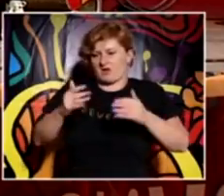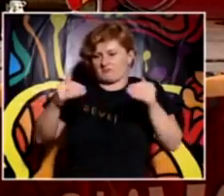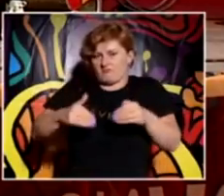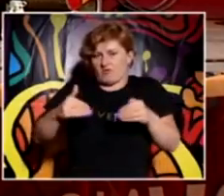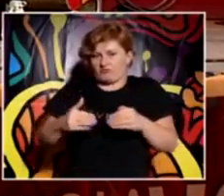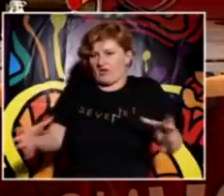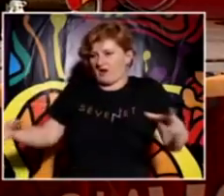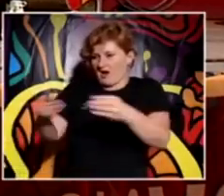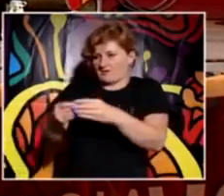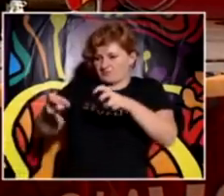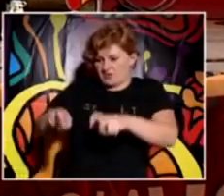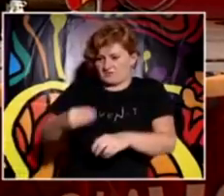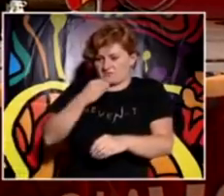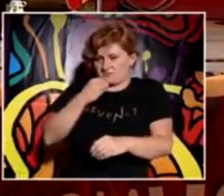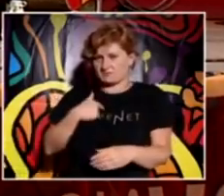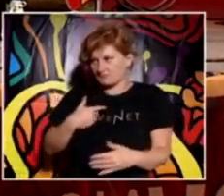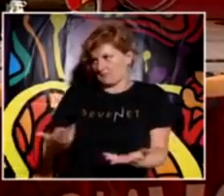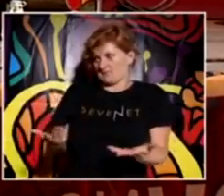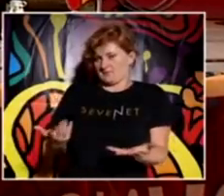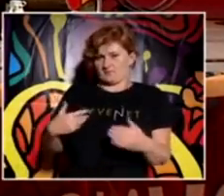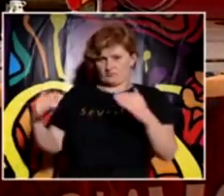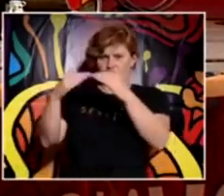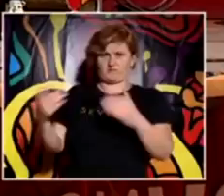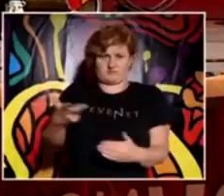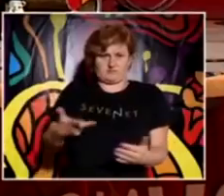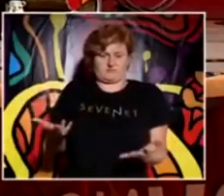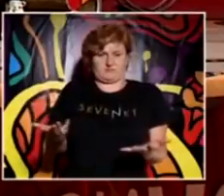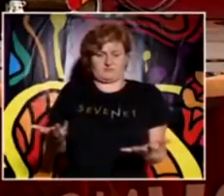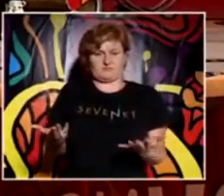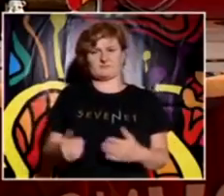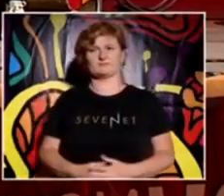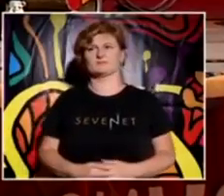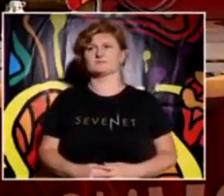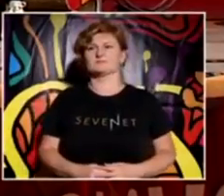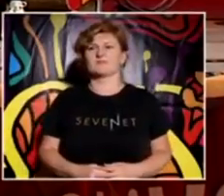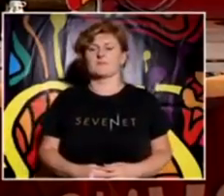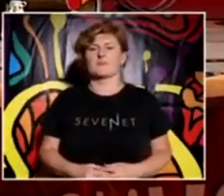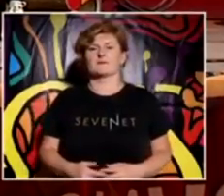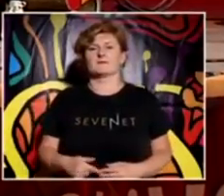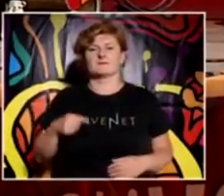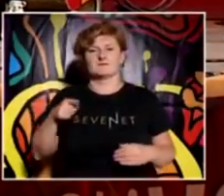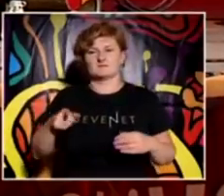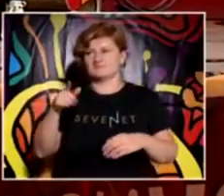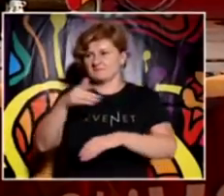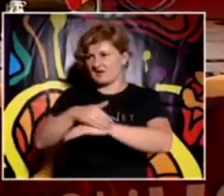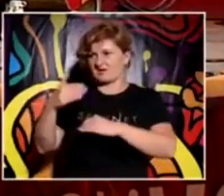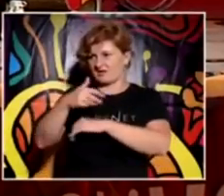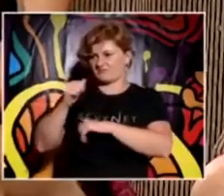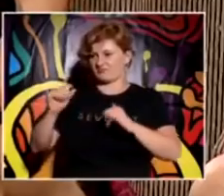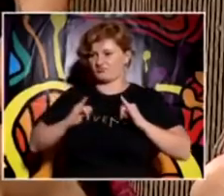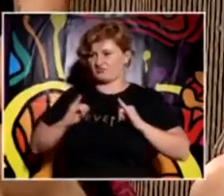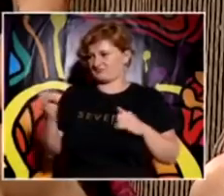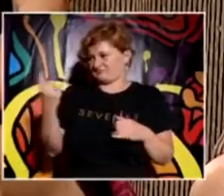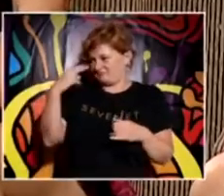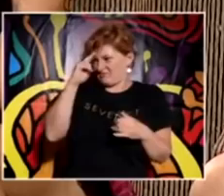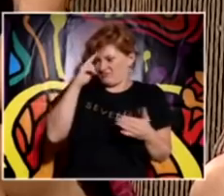ogóle siadać z nimi? Ja mówię, no raczej przecież, jesteśmy równi i tak dalej. Spotkało się to z zupełnie niezrozumieniem, a mnie ci zagraniczni